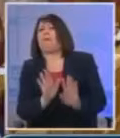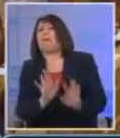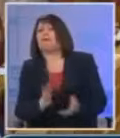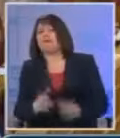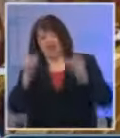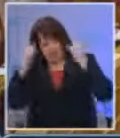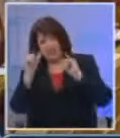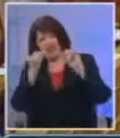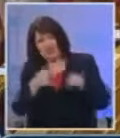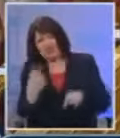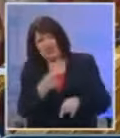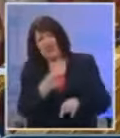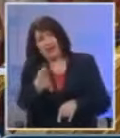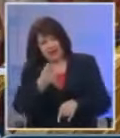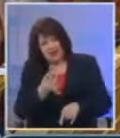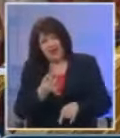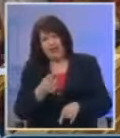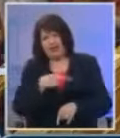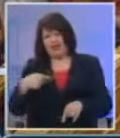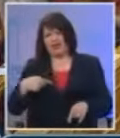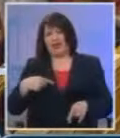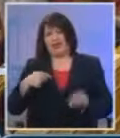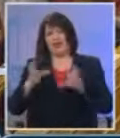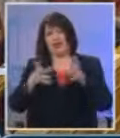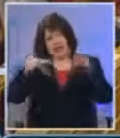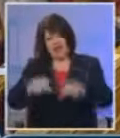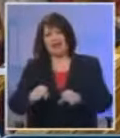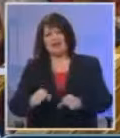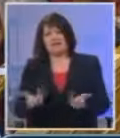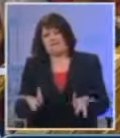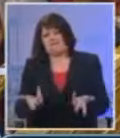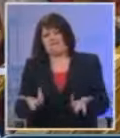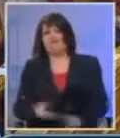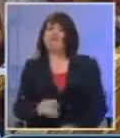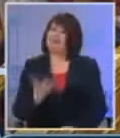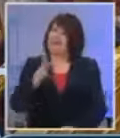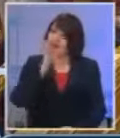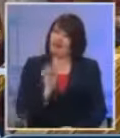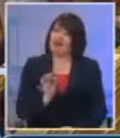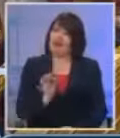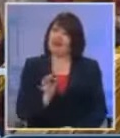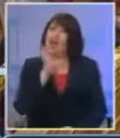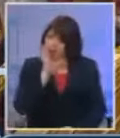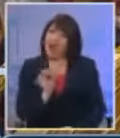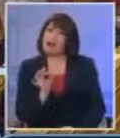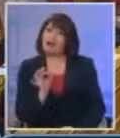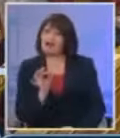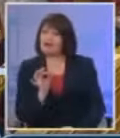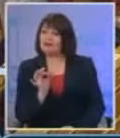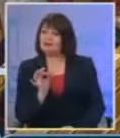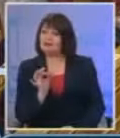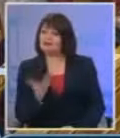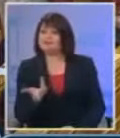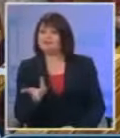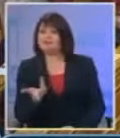έχετε το θράσος να μιλάτε για ολιγάρχες? Και αλήθεια,